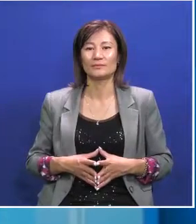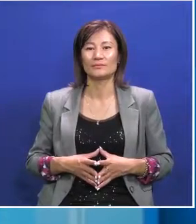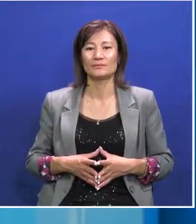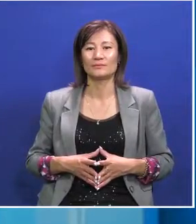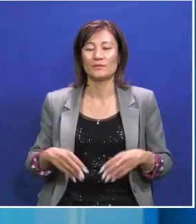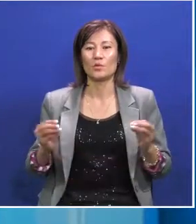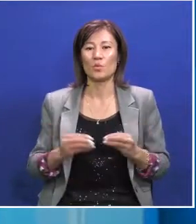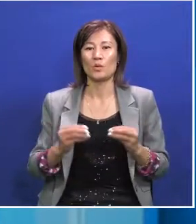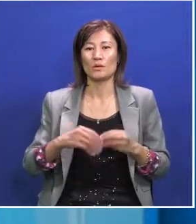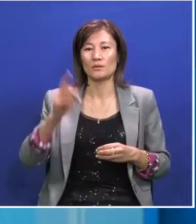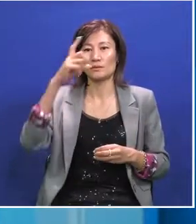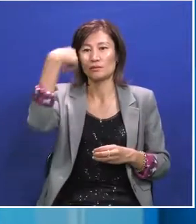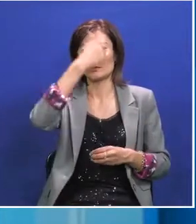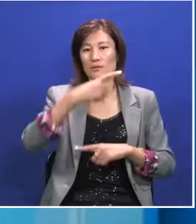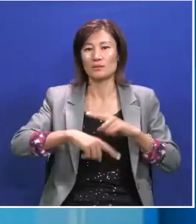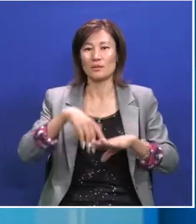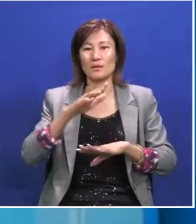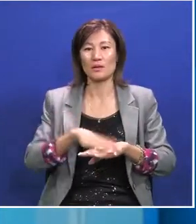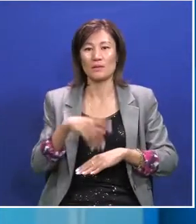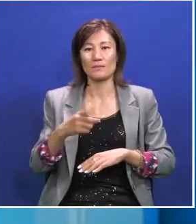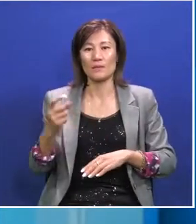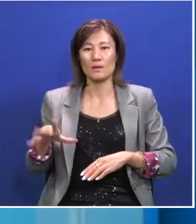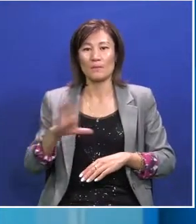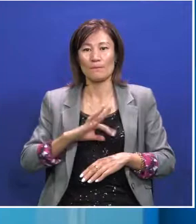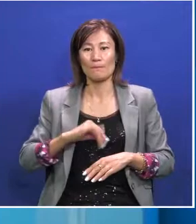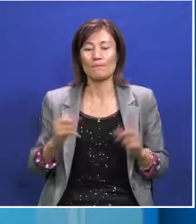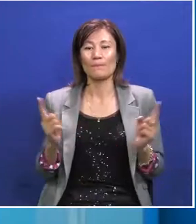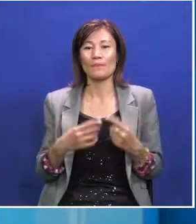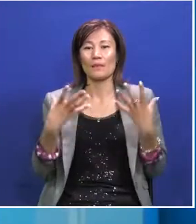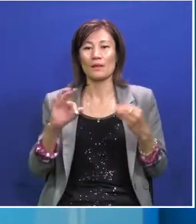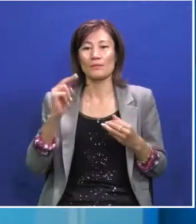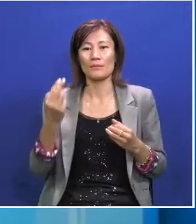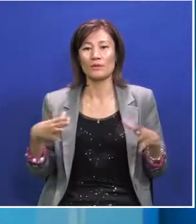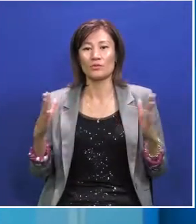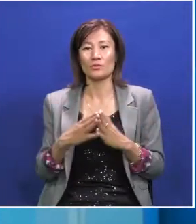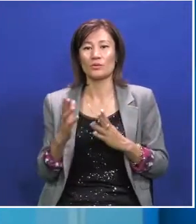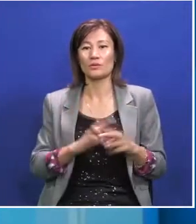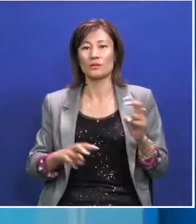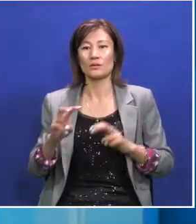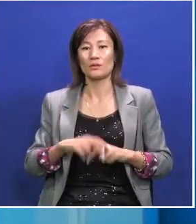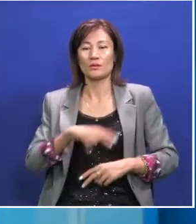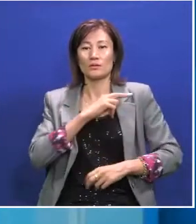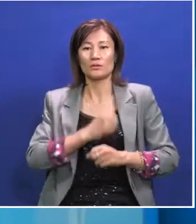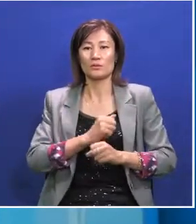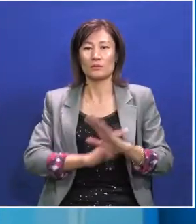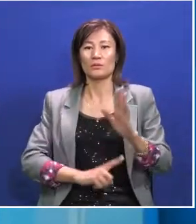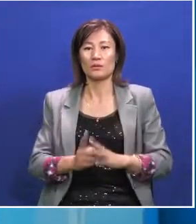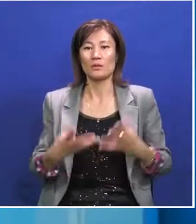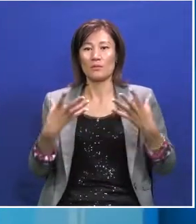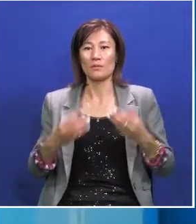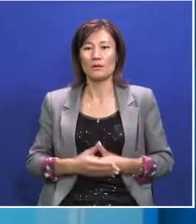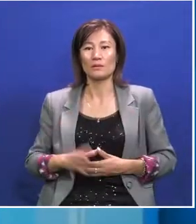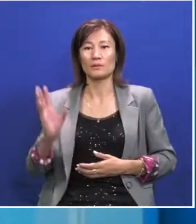Елімізде 10 жылда бір рет өткізілетін халық санағы жүріп жатыр. Алғашқы кезең бойынша мамандар үйді аралап, зерттеу жұмыстарын жүргізді.